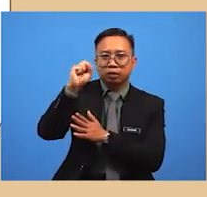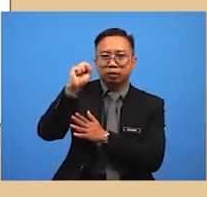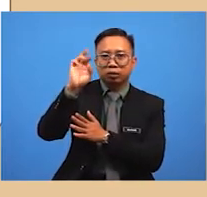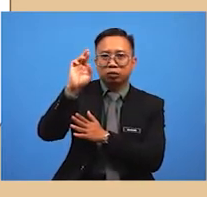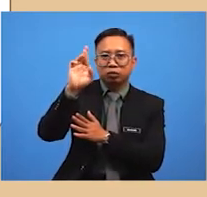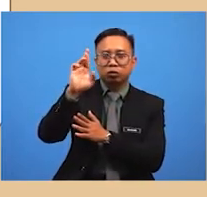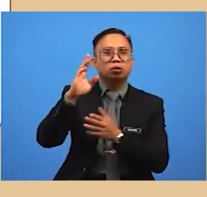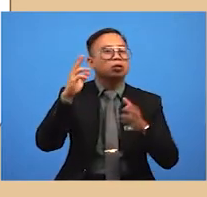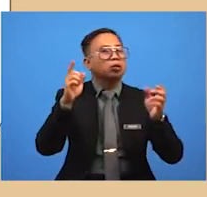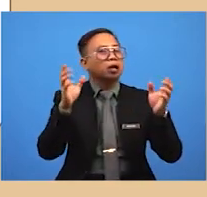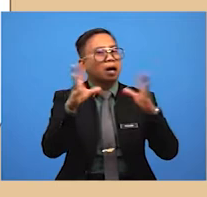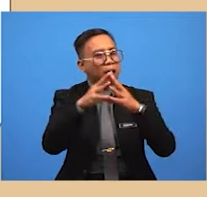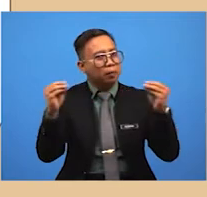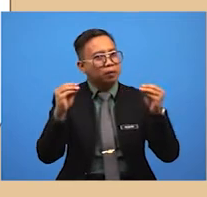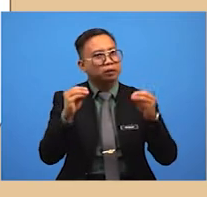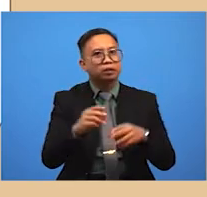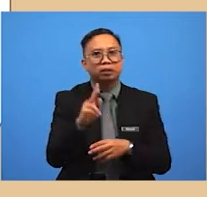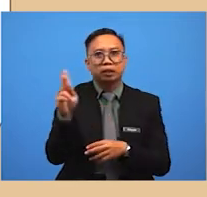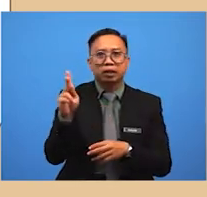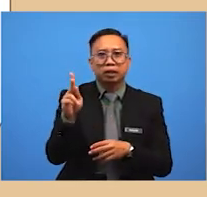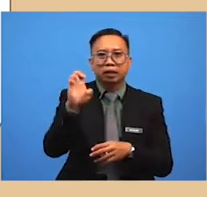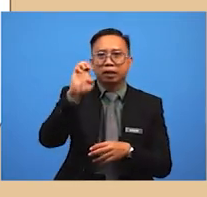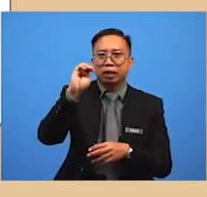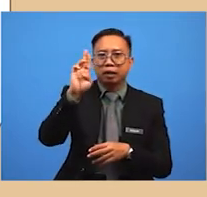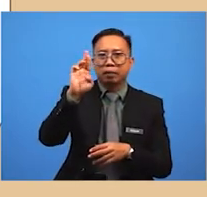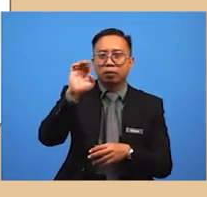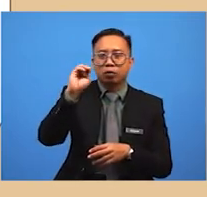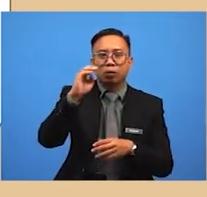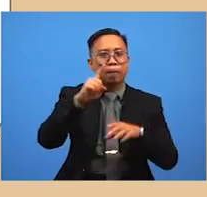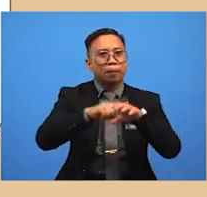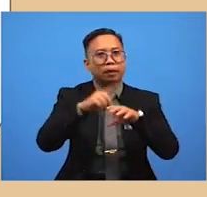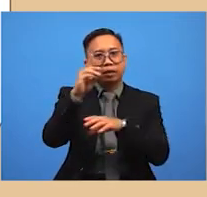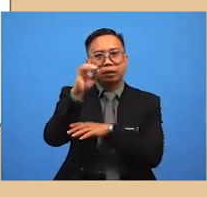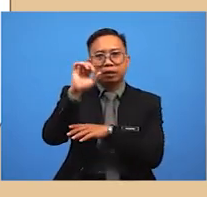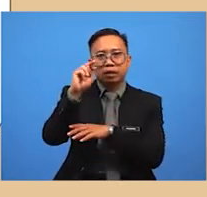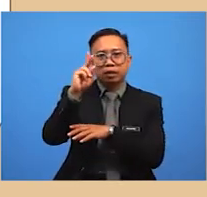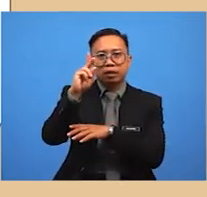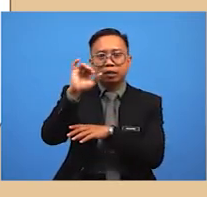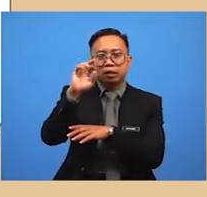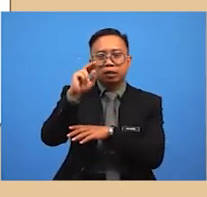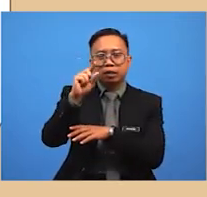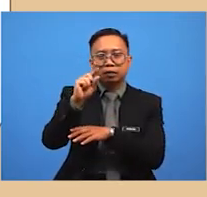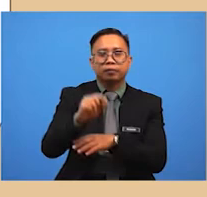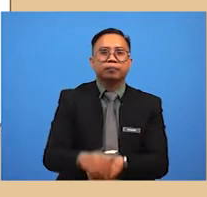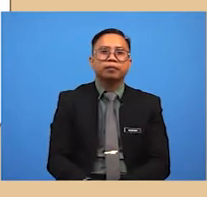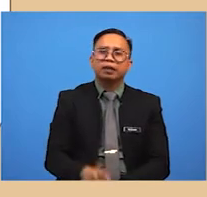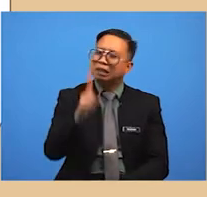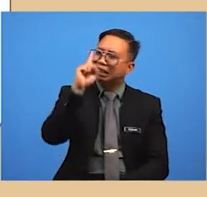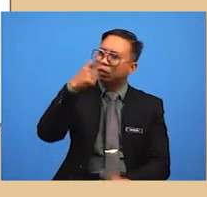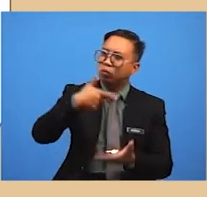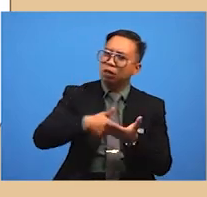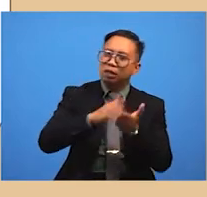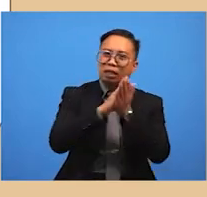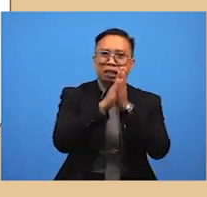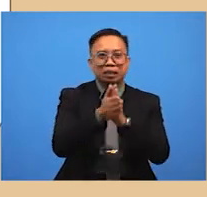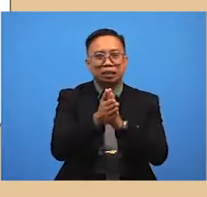Suspensor akan menamatkan embrio pada dinding embrio. Sel yang satu lagi